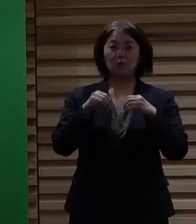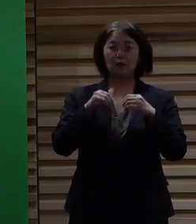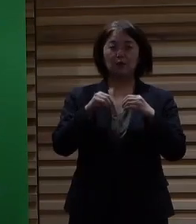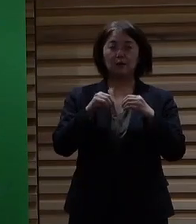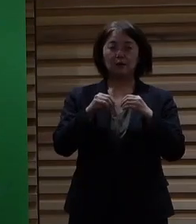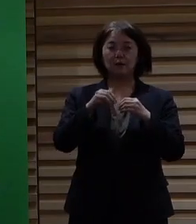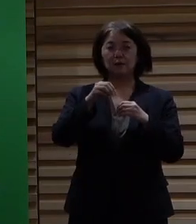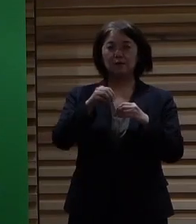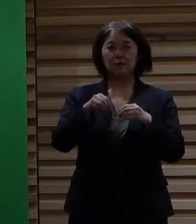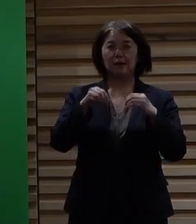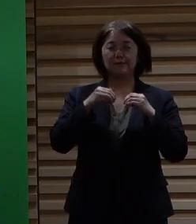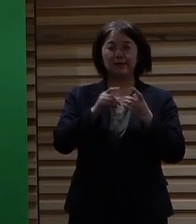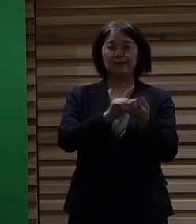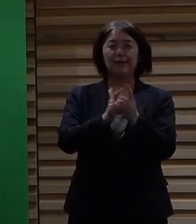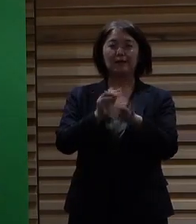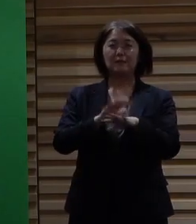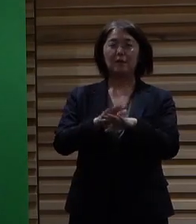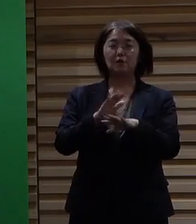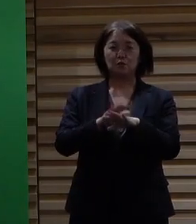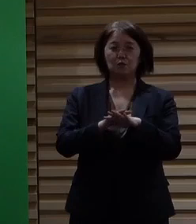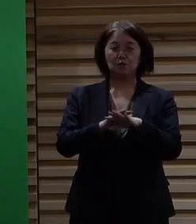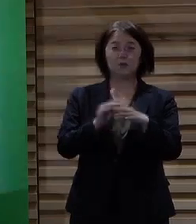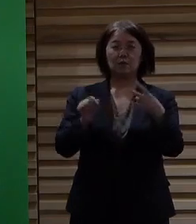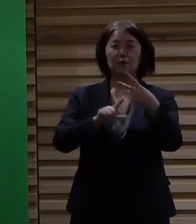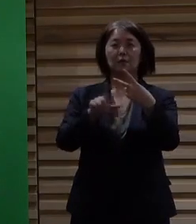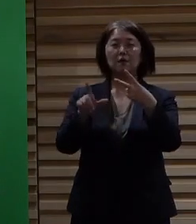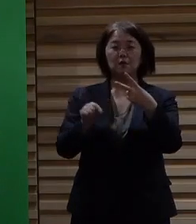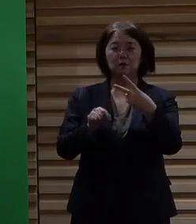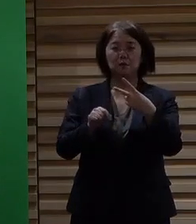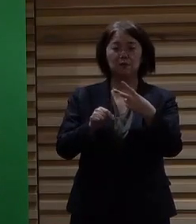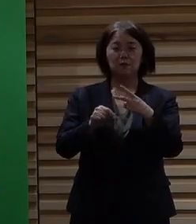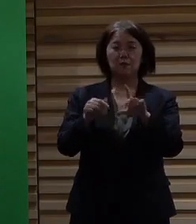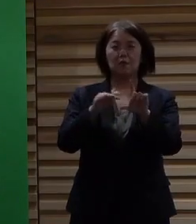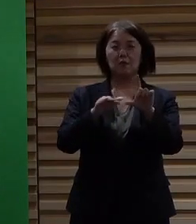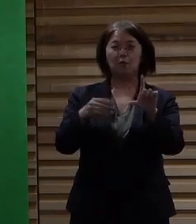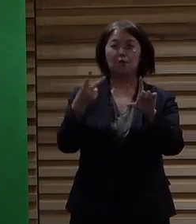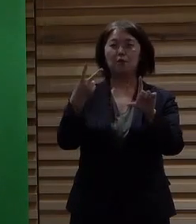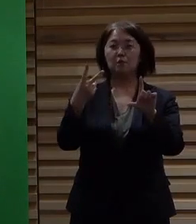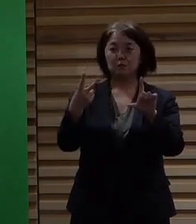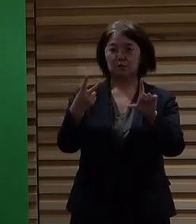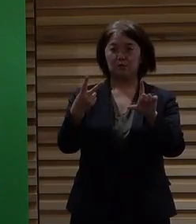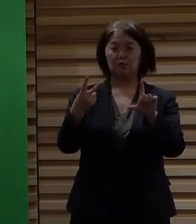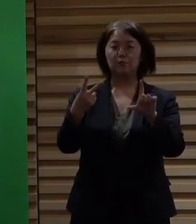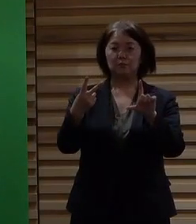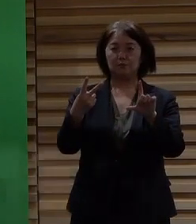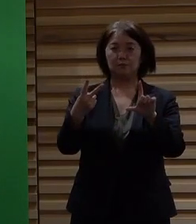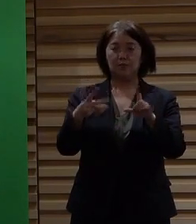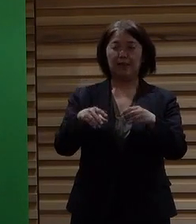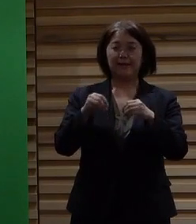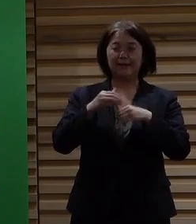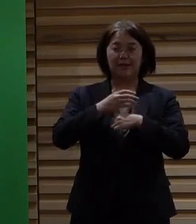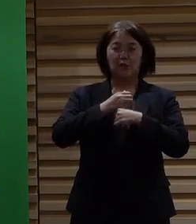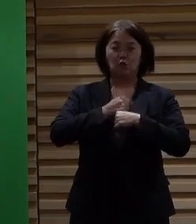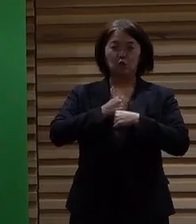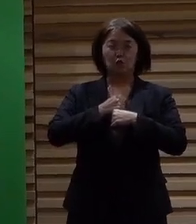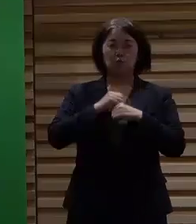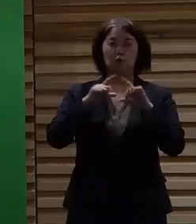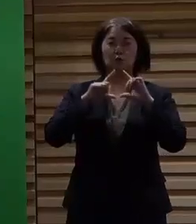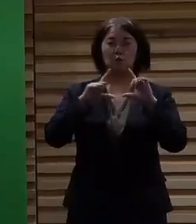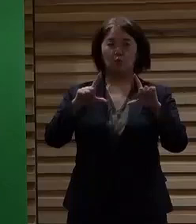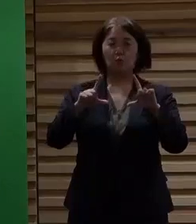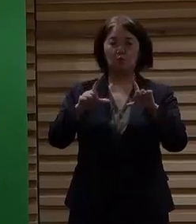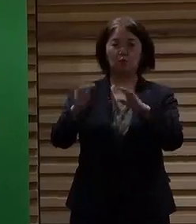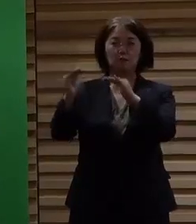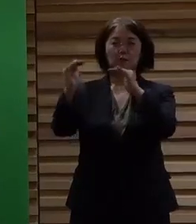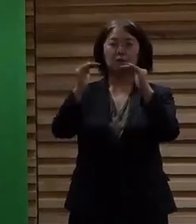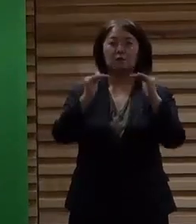きましては、2月10日にレベル2の警戒警報から同じくレベル2の感染注意報に引き下げたわけで